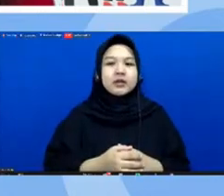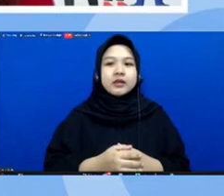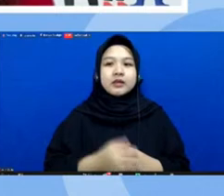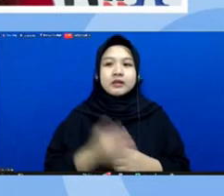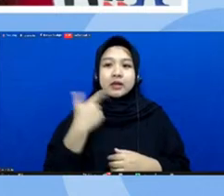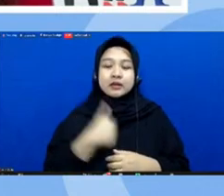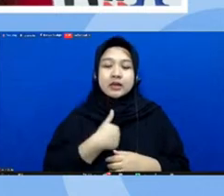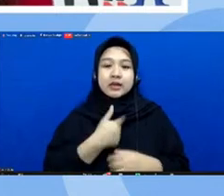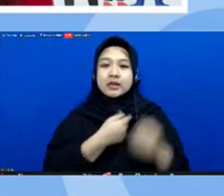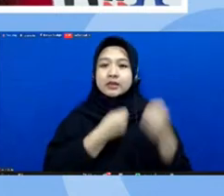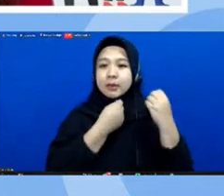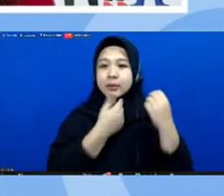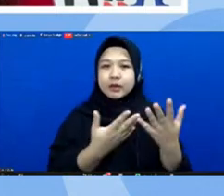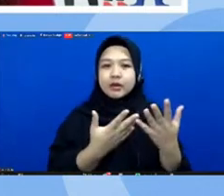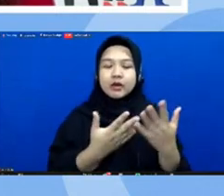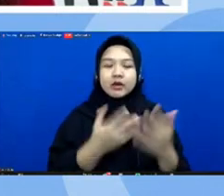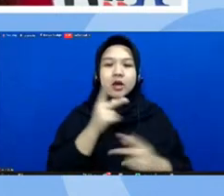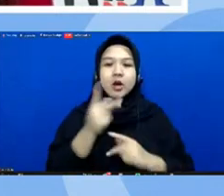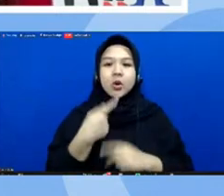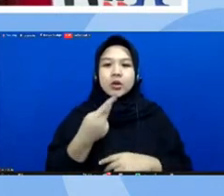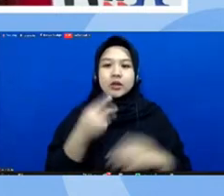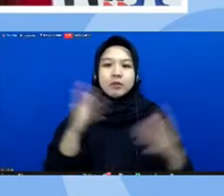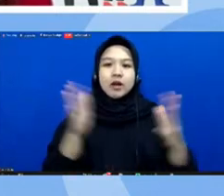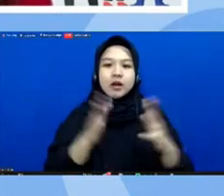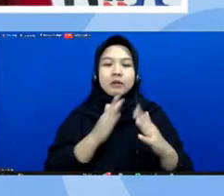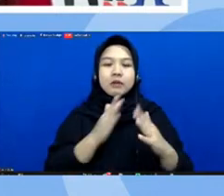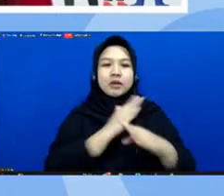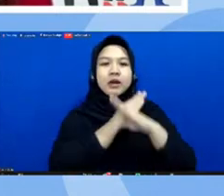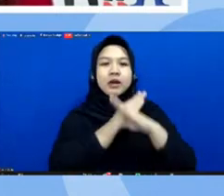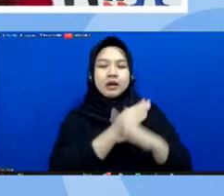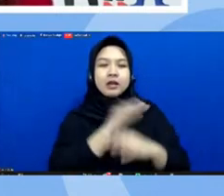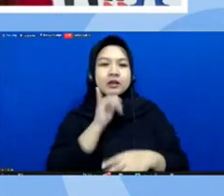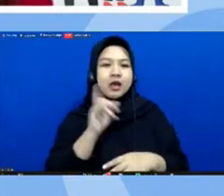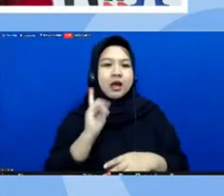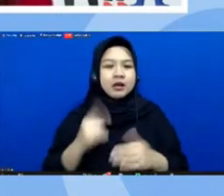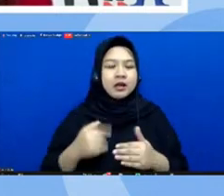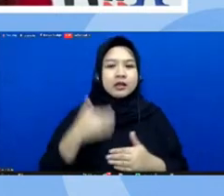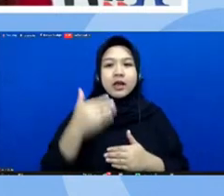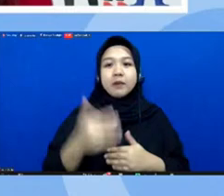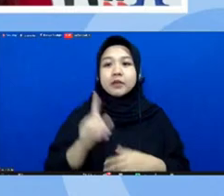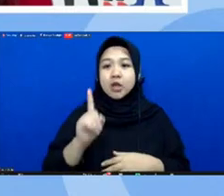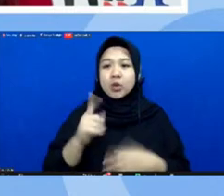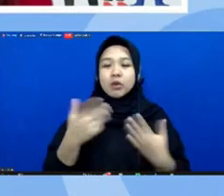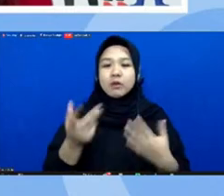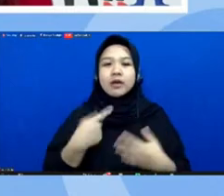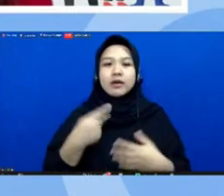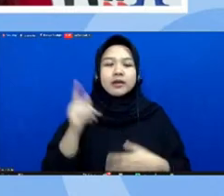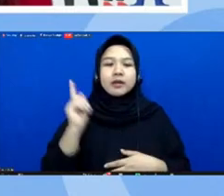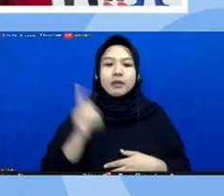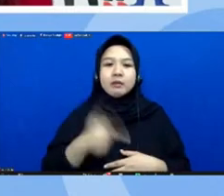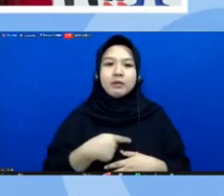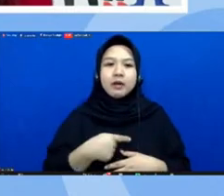ingin saya sampaikan bahwa kalau kita menghadapi denial, memang ada tahapan satu adalah kita menggunakan